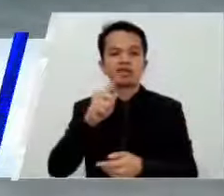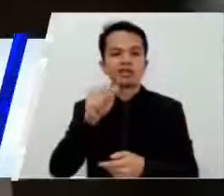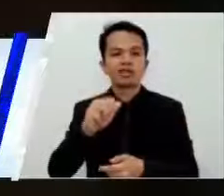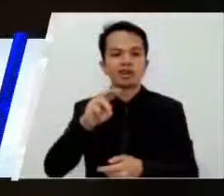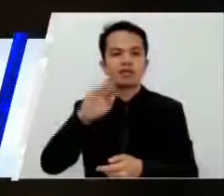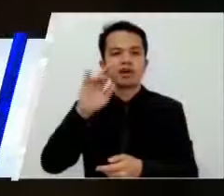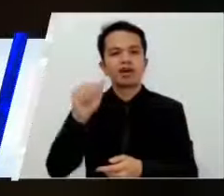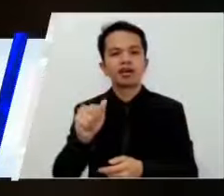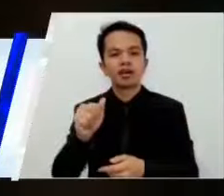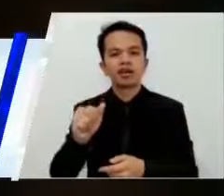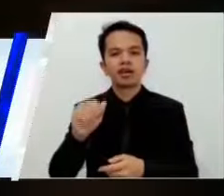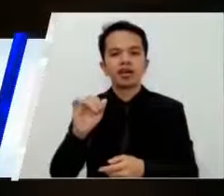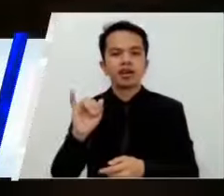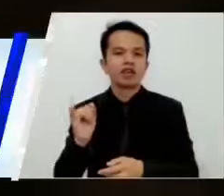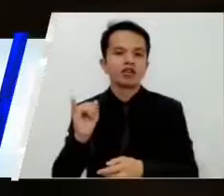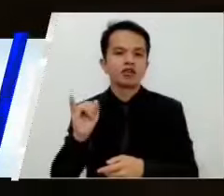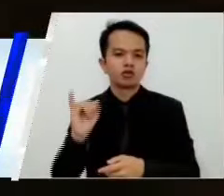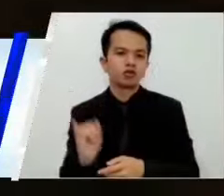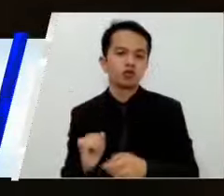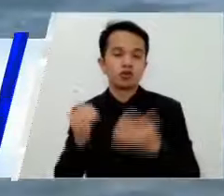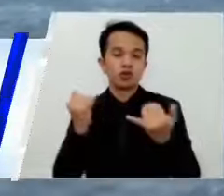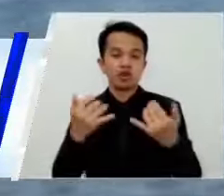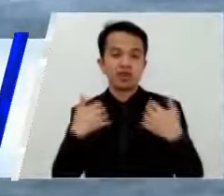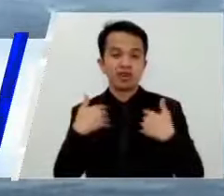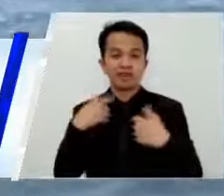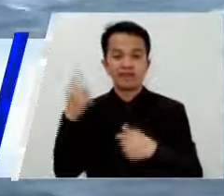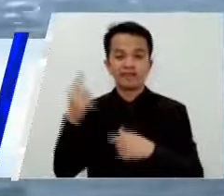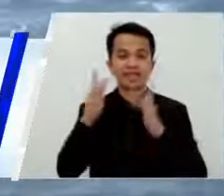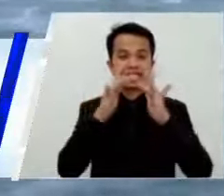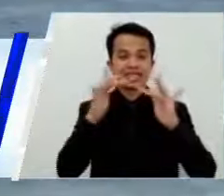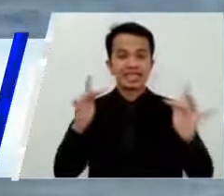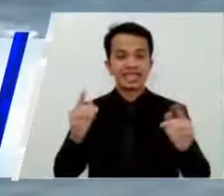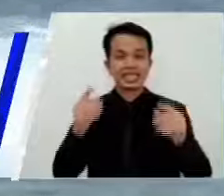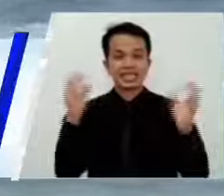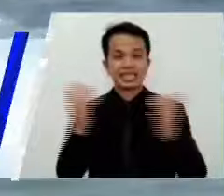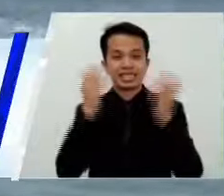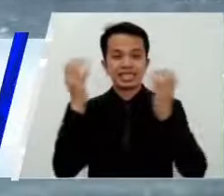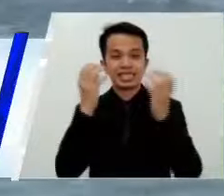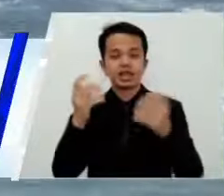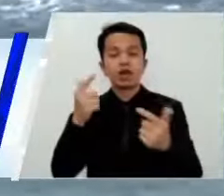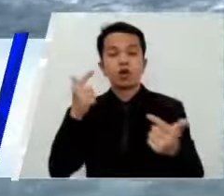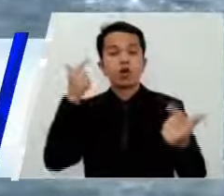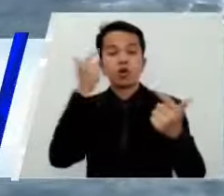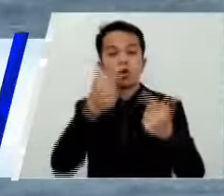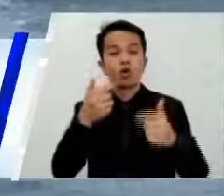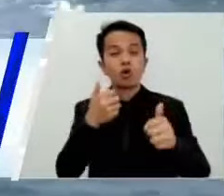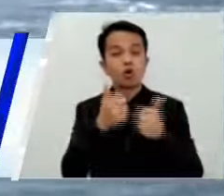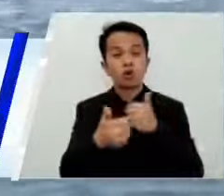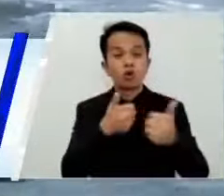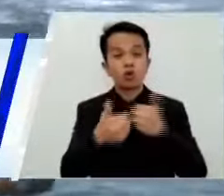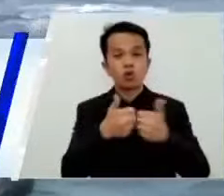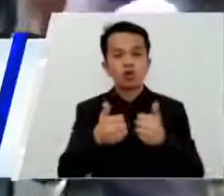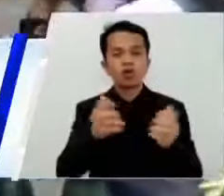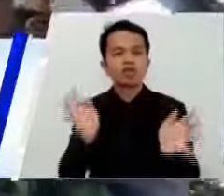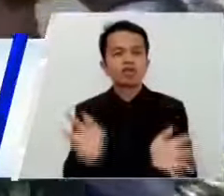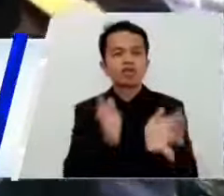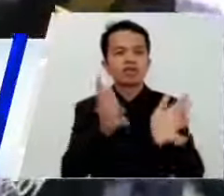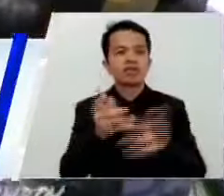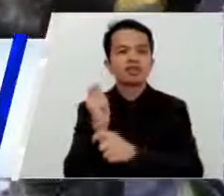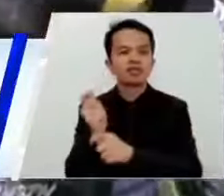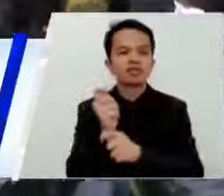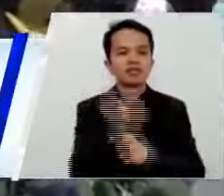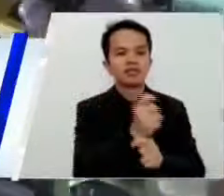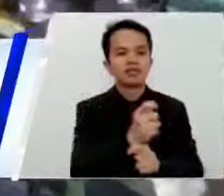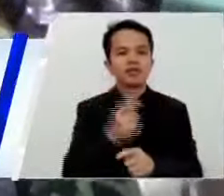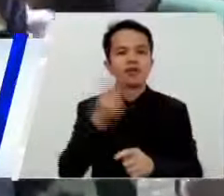sa bahagi ito ng Balikutya Festival ng Bayan, layon din ang kompetisyon na mahikayat ang mga mangingisda na maging